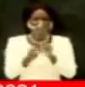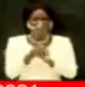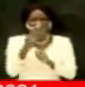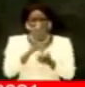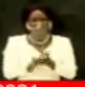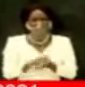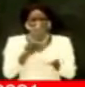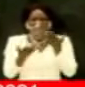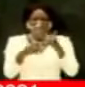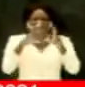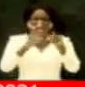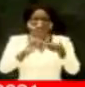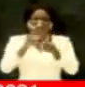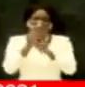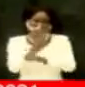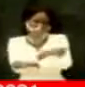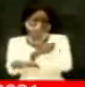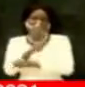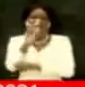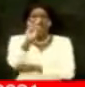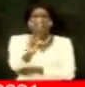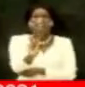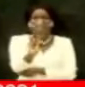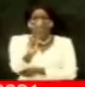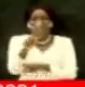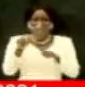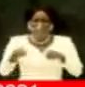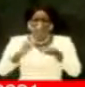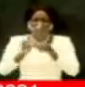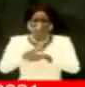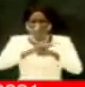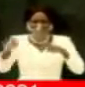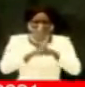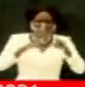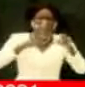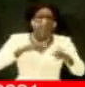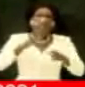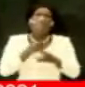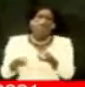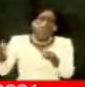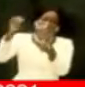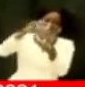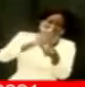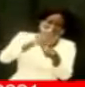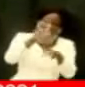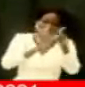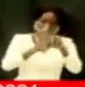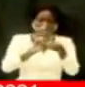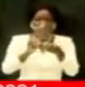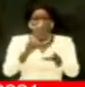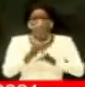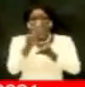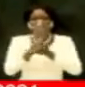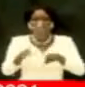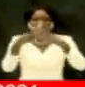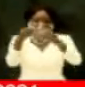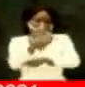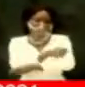tili mkalikiliki kuti tione tiwonjezere anthu ogwira ntchito zipatala zimenezi komanso fa chochuluka anthu